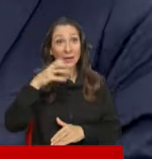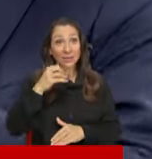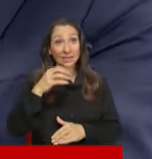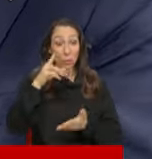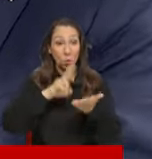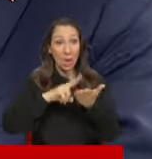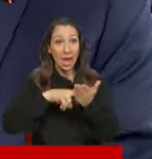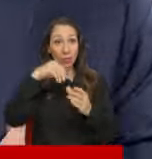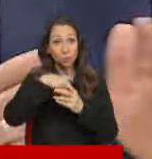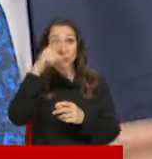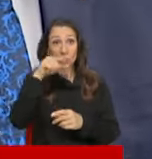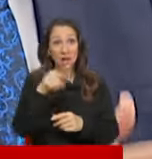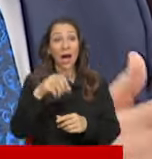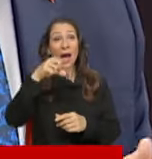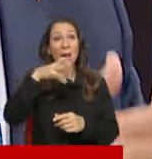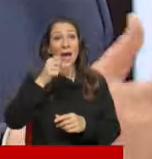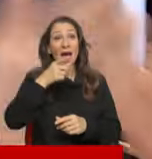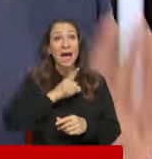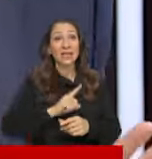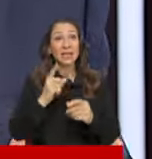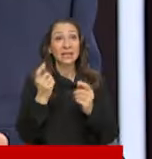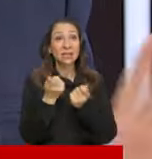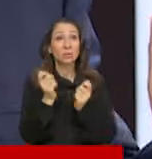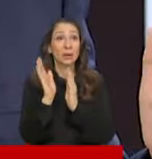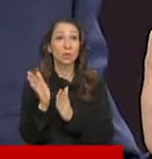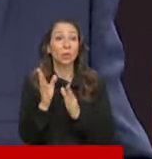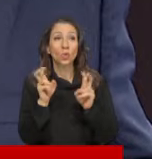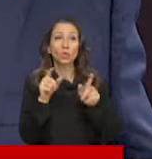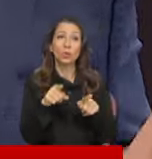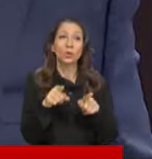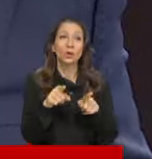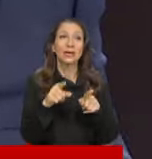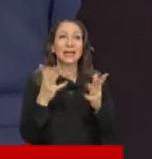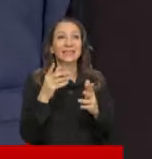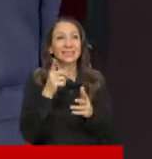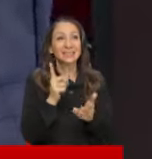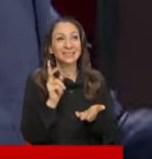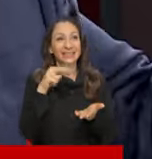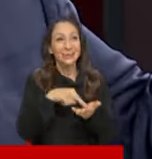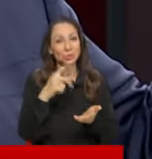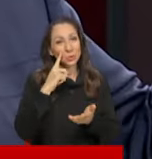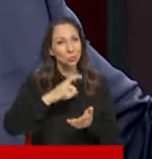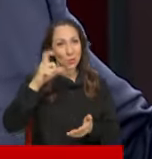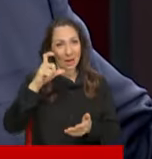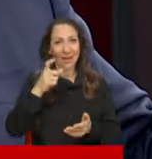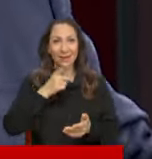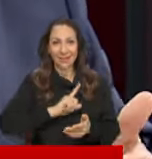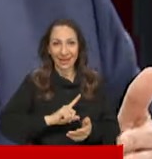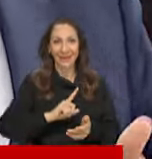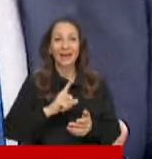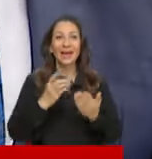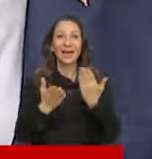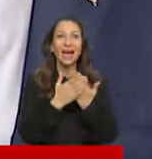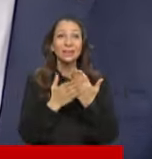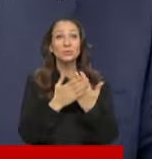mensubiyeti içerisinde AK Parti adayı ile ilgili çalışmaya gidiyor mesele bu yani siz kalkacaksınız Cumhurbaşkanı aday